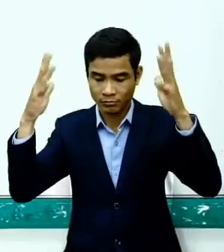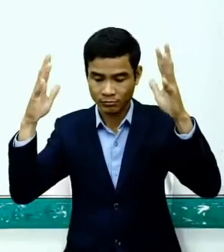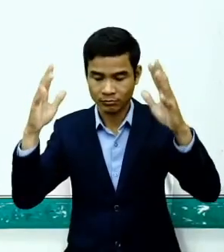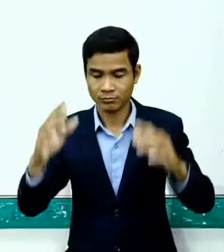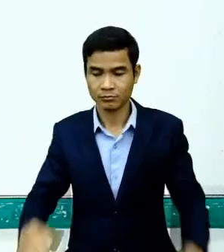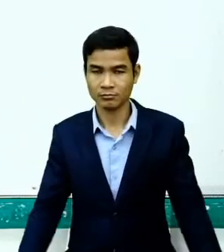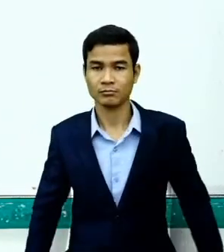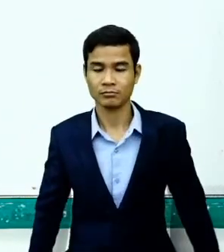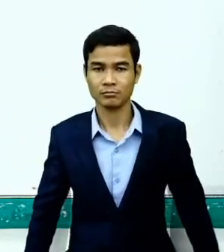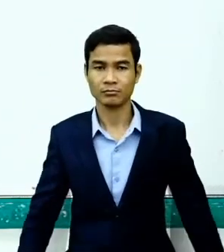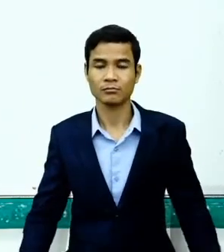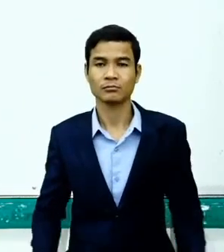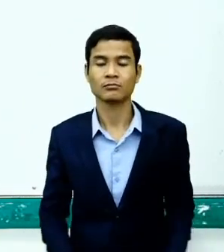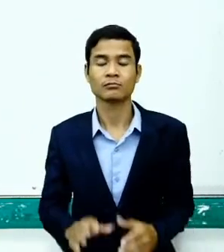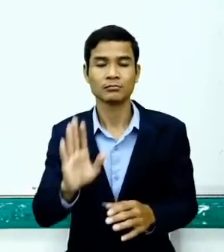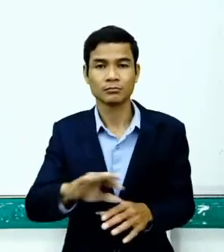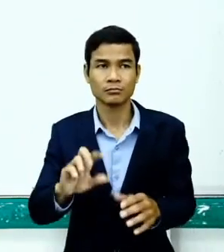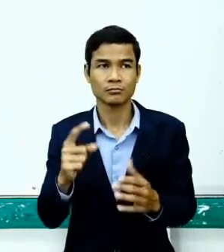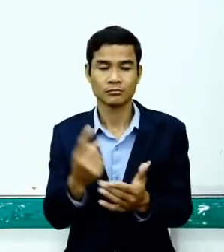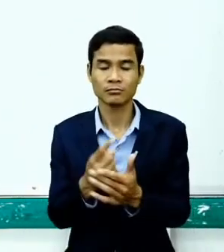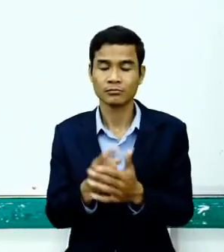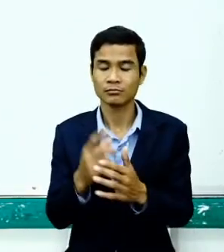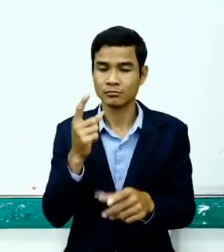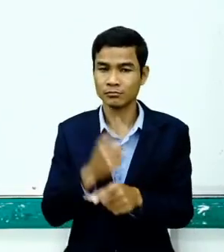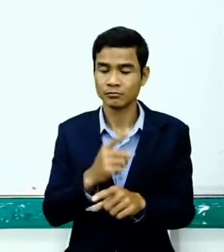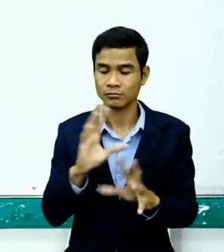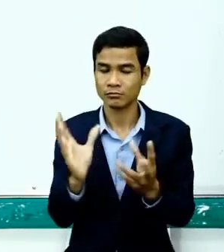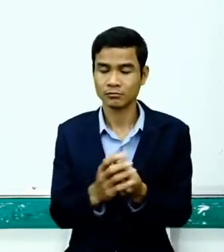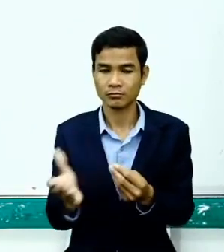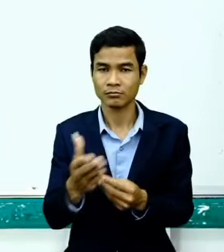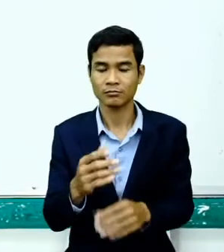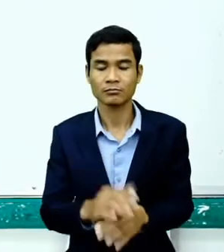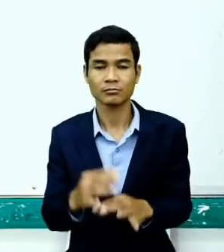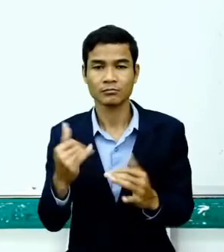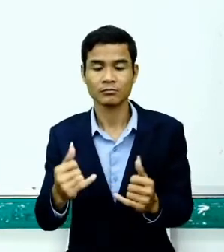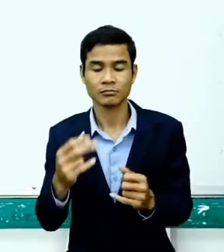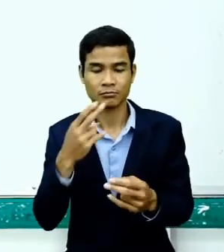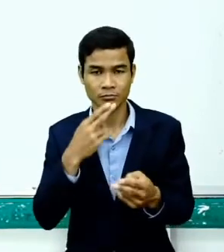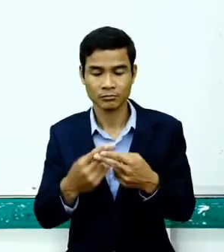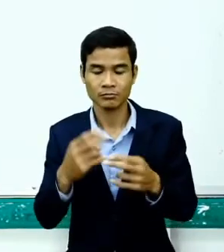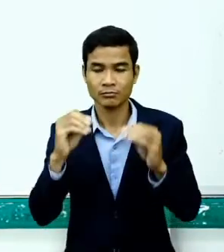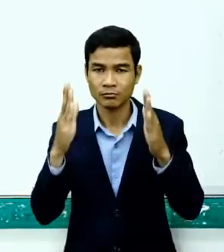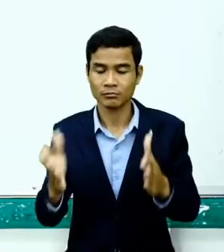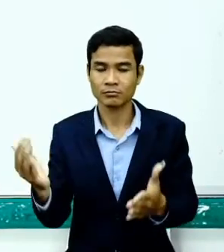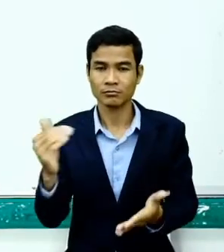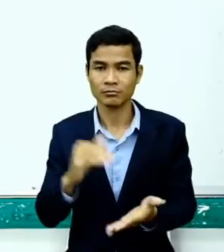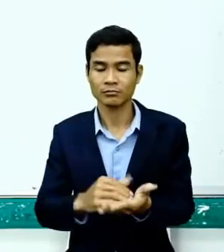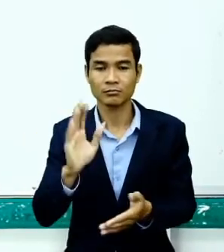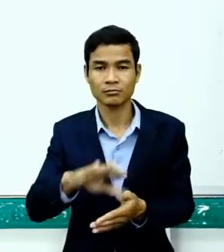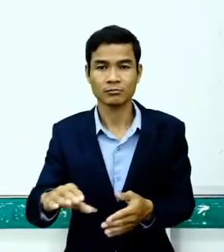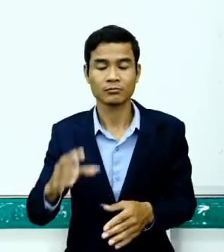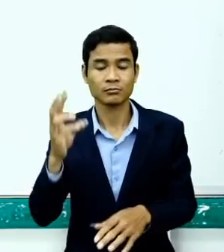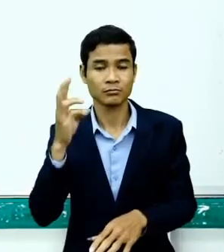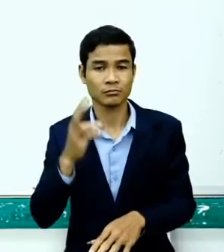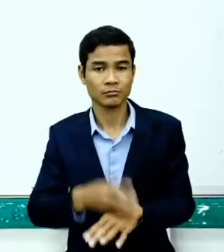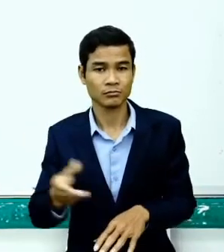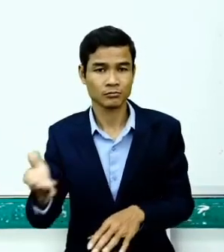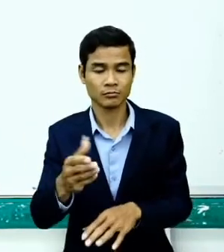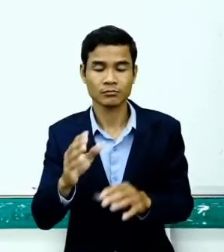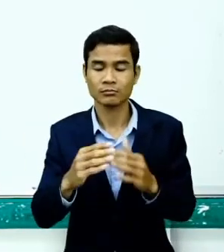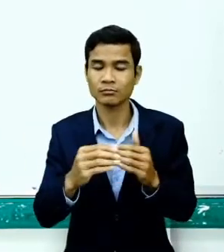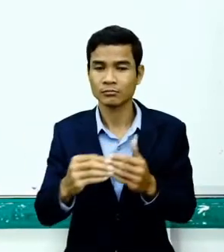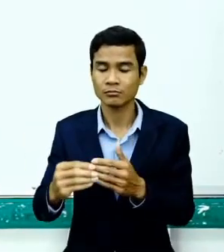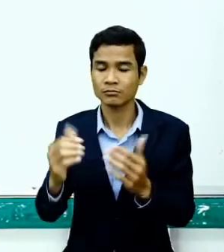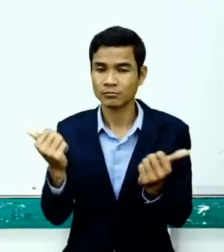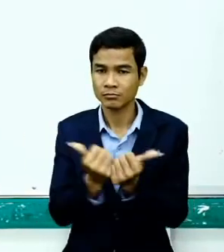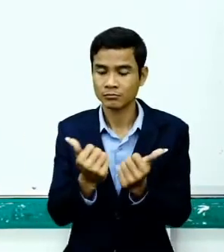តចាដែលបានធ្វើត្រឹមត្រូវទាំងអស់គ្នាឥឡូវកូនឆ្លើយប្រាប់អ្នកគ្រូឡើងវិញតើអម្បាញ់មិញអ្នកគ្រូនងកូនកូនទៅលេងល